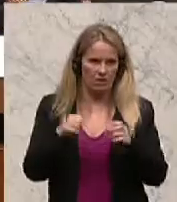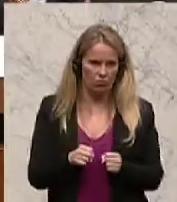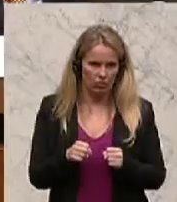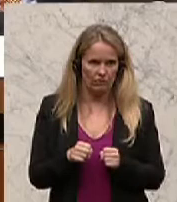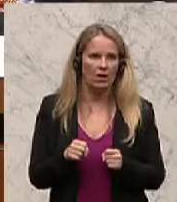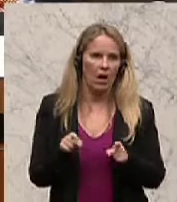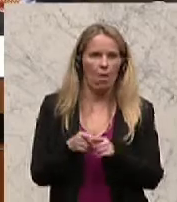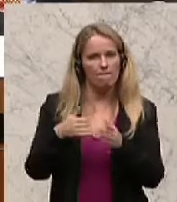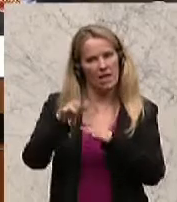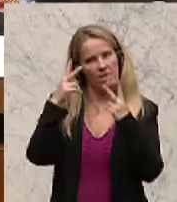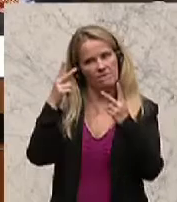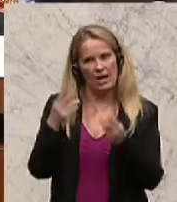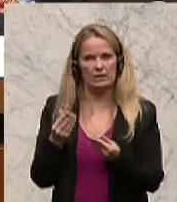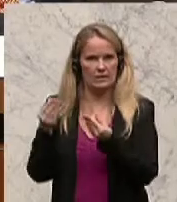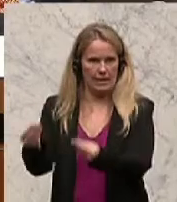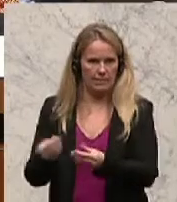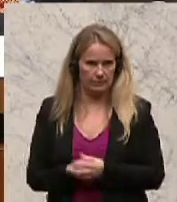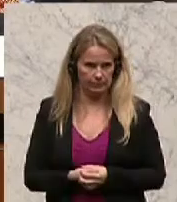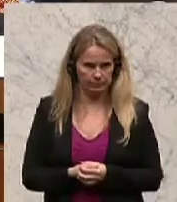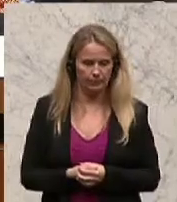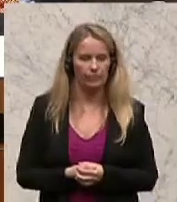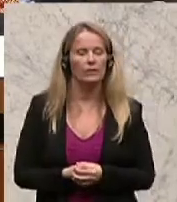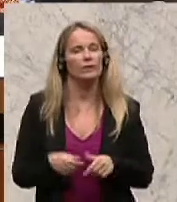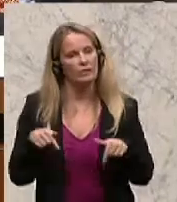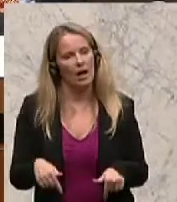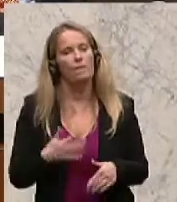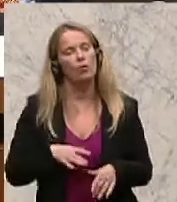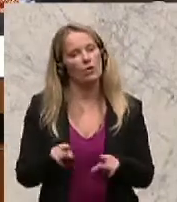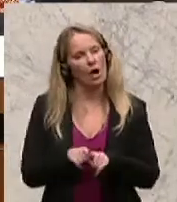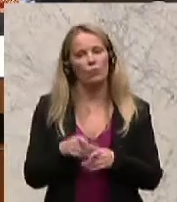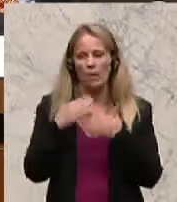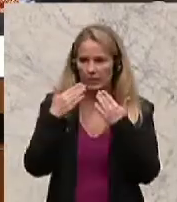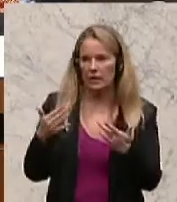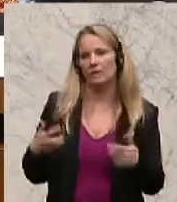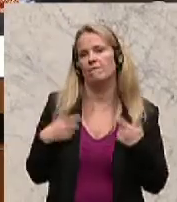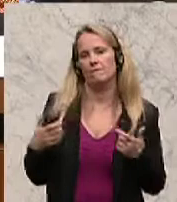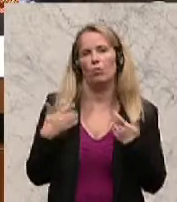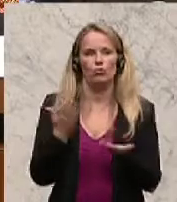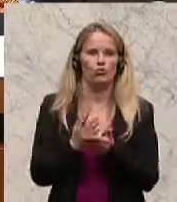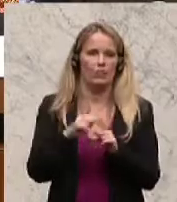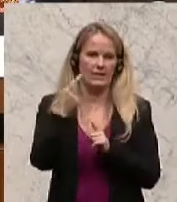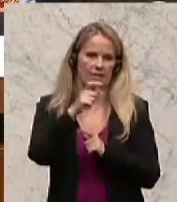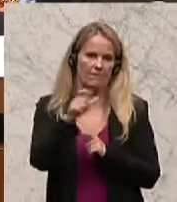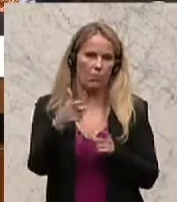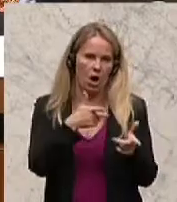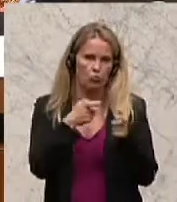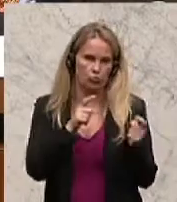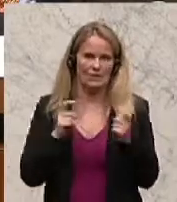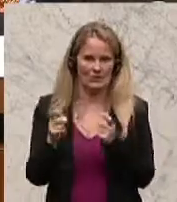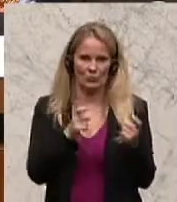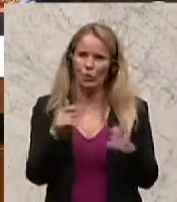aufzuwerten. An dieser Stelle möchte ich mich doch einmal bedanken und ich freue mich sehr auf die Diskussion nächste Woche im Ausschuss. Vielen Dank.